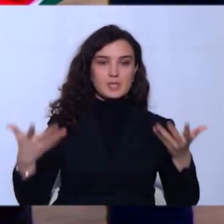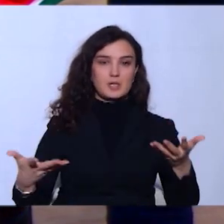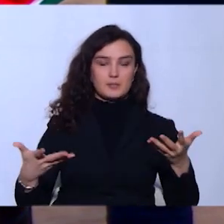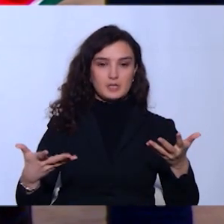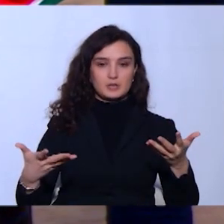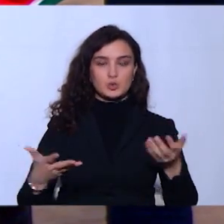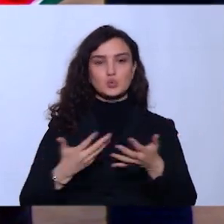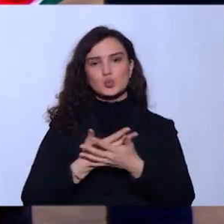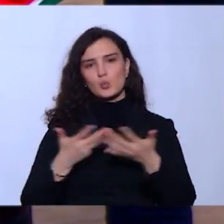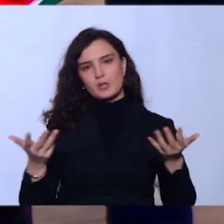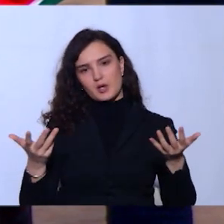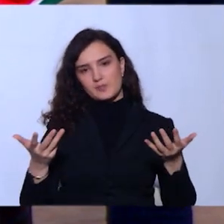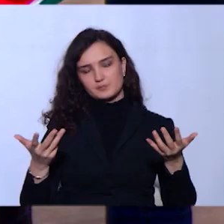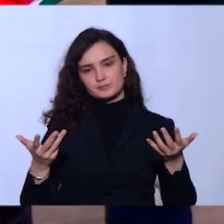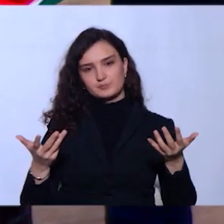გადასაფარებელი სუფრა.